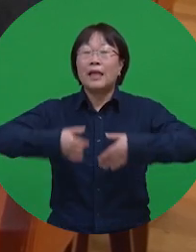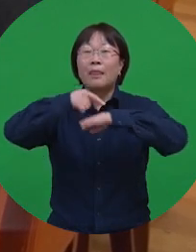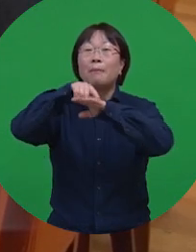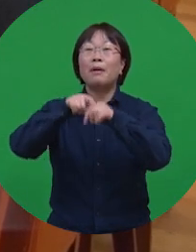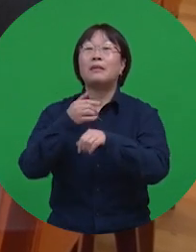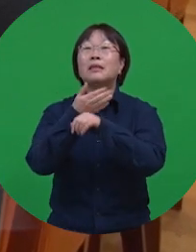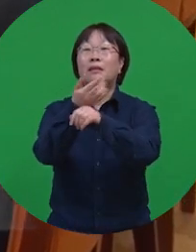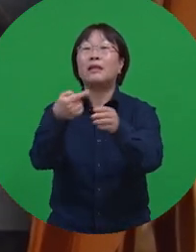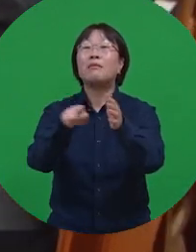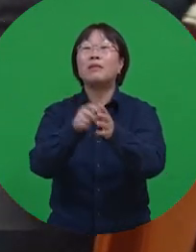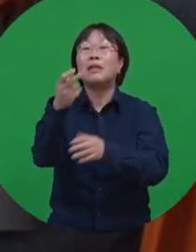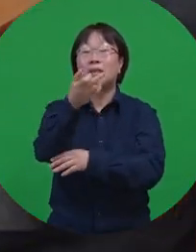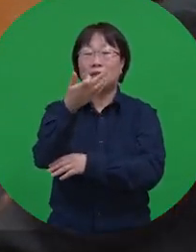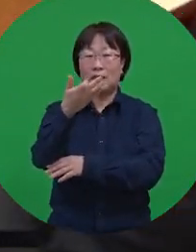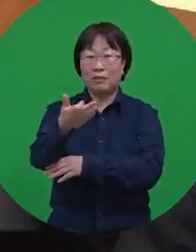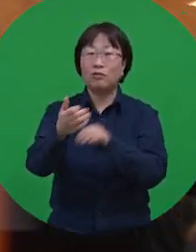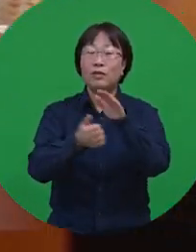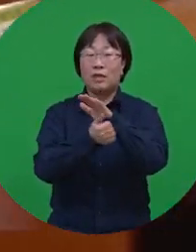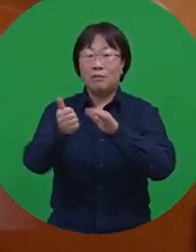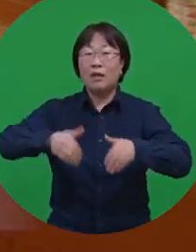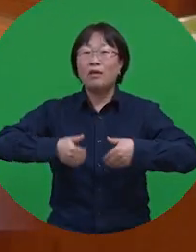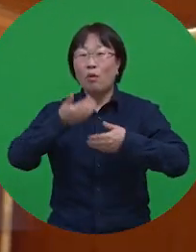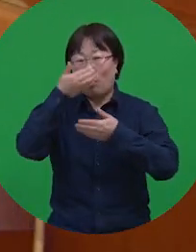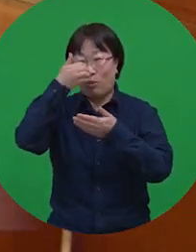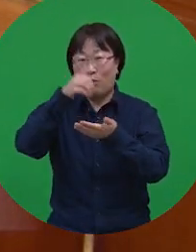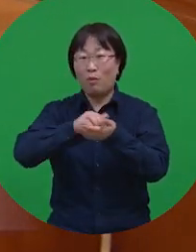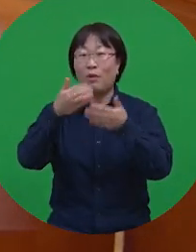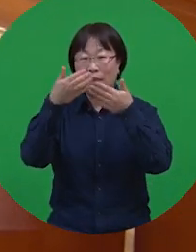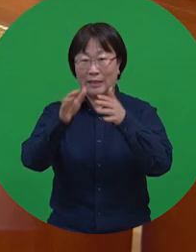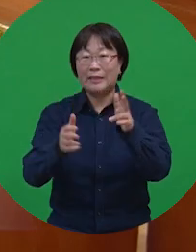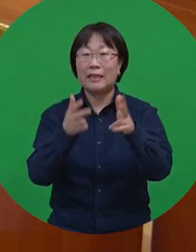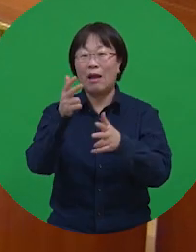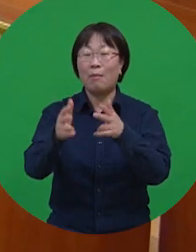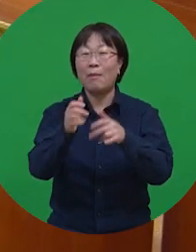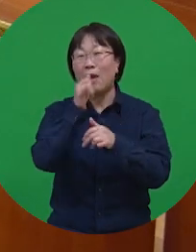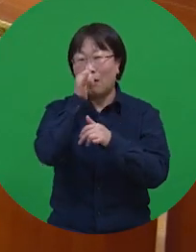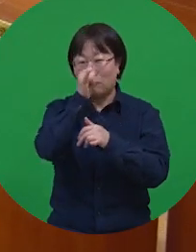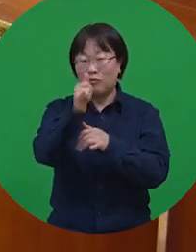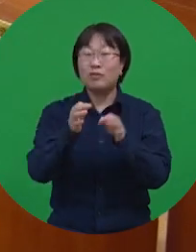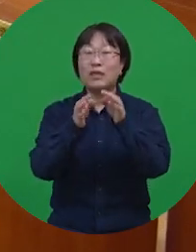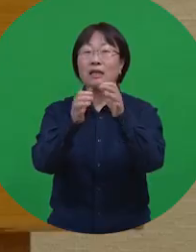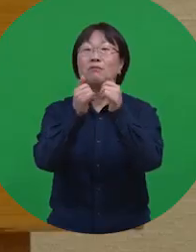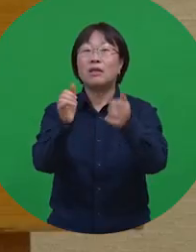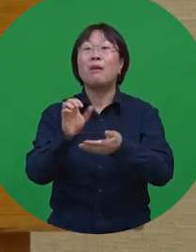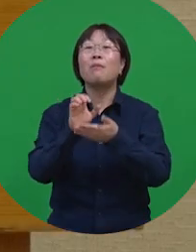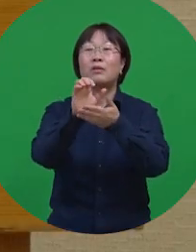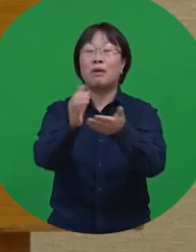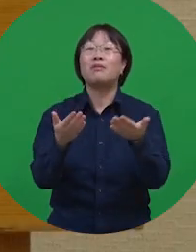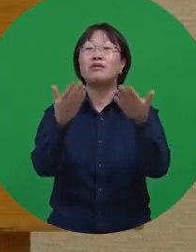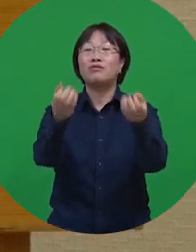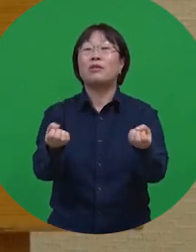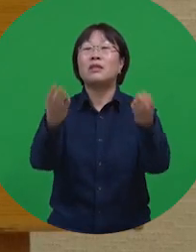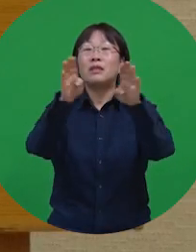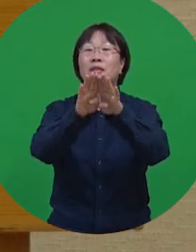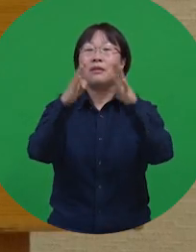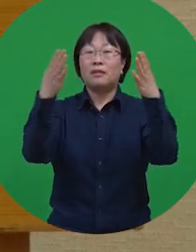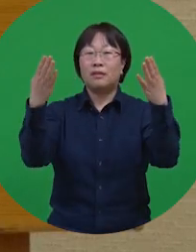따뜻한 손길을 전하는 2019 희망온돌 따뜻한 겨울나기 사업의 우수기부자 표창필 수여식이 진행됐습니다.